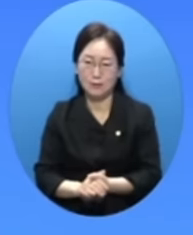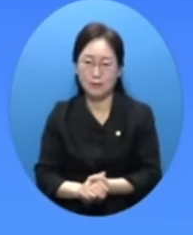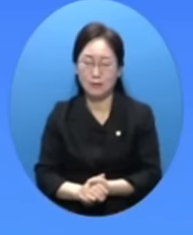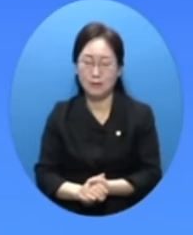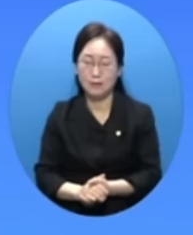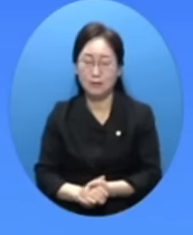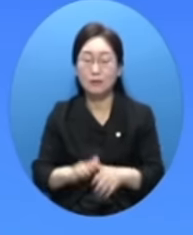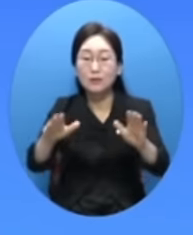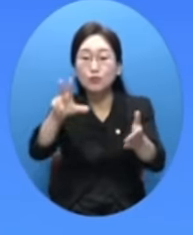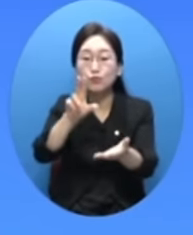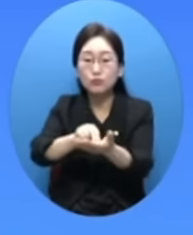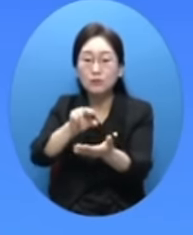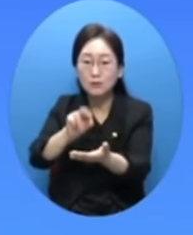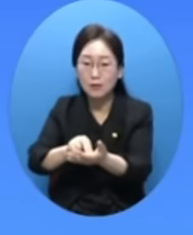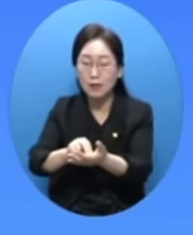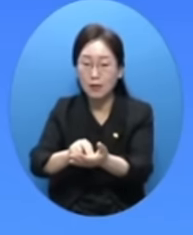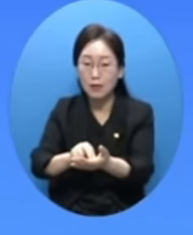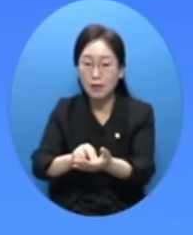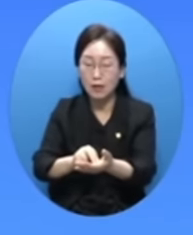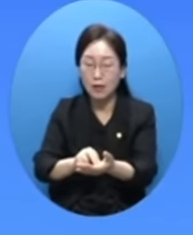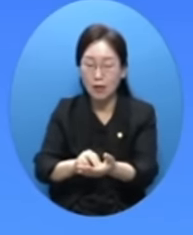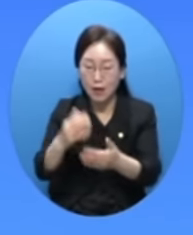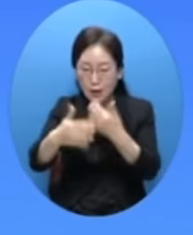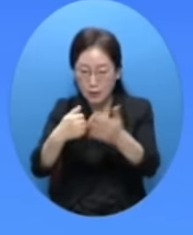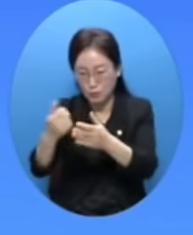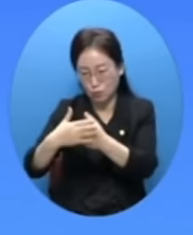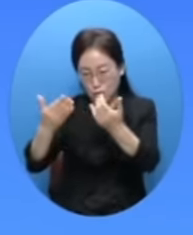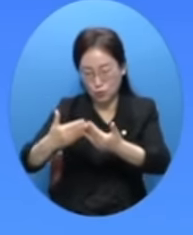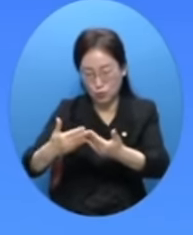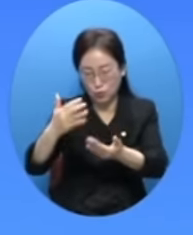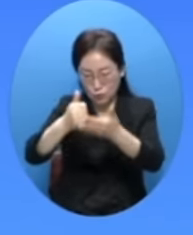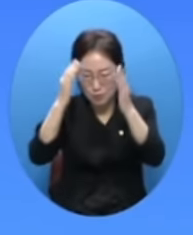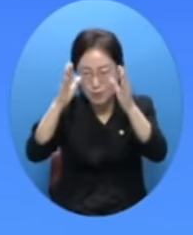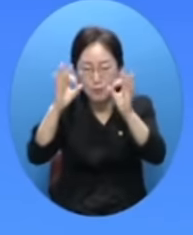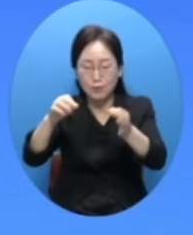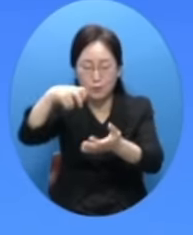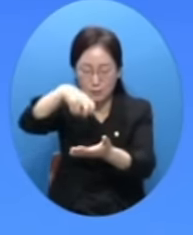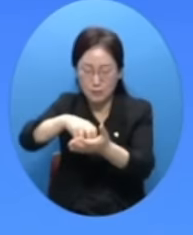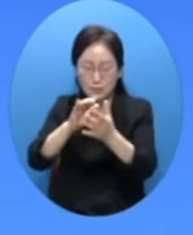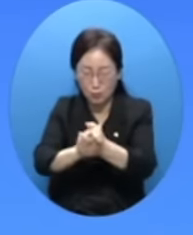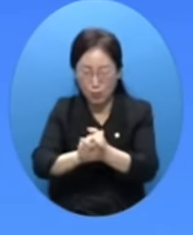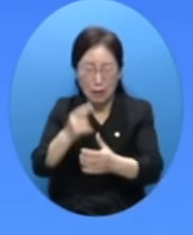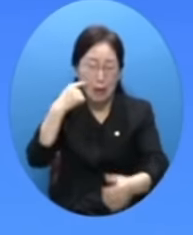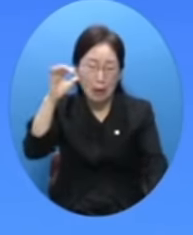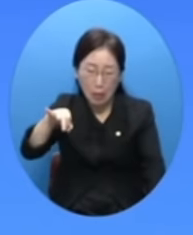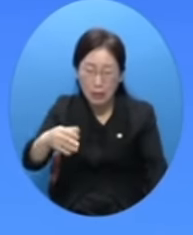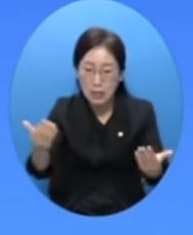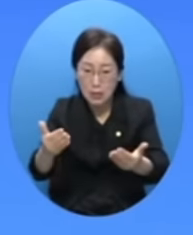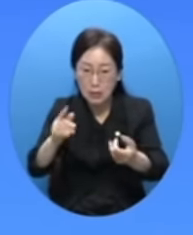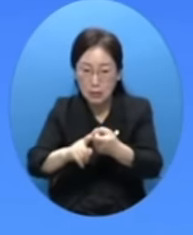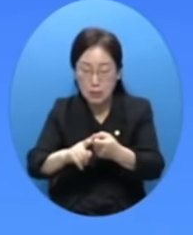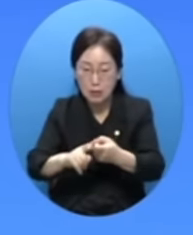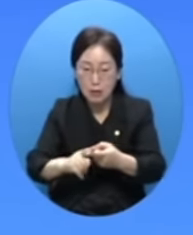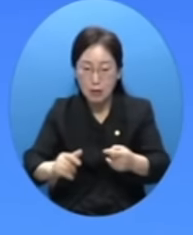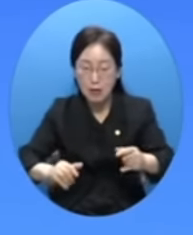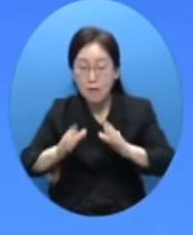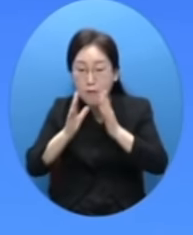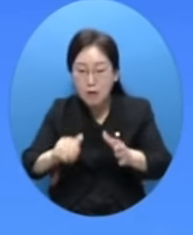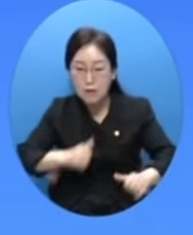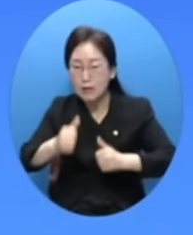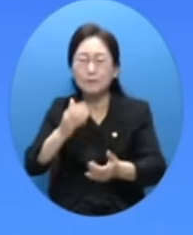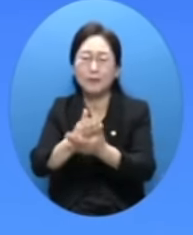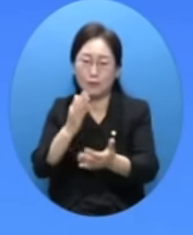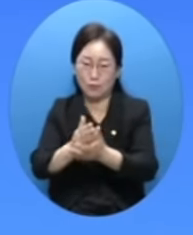지금 문제 뒤에 계신 주님을 바라보고 엎드려 기도하고 사소한 일에 휩쓸리지 마시고 하나님을 기쁘지 않은 일을